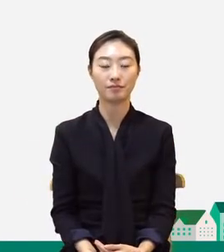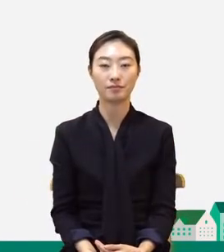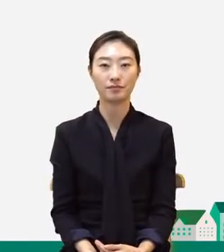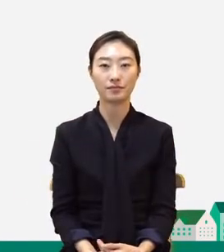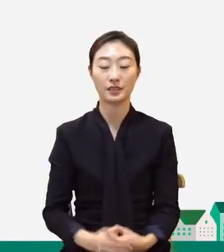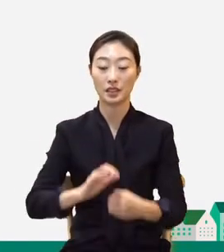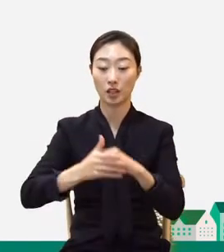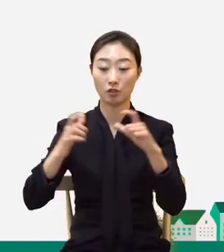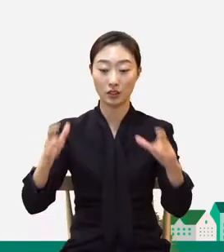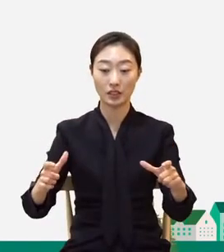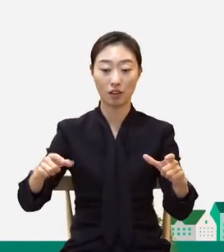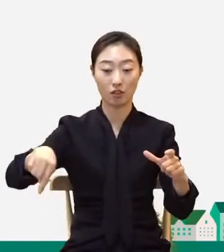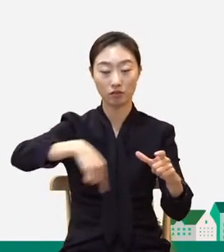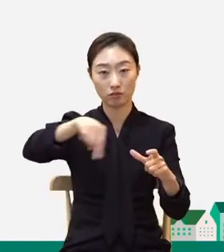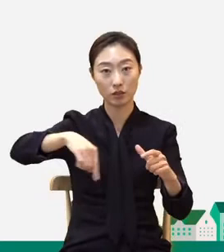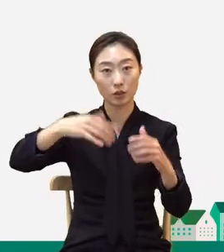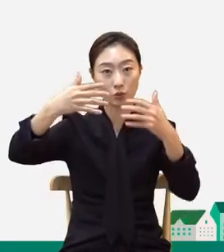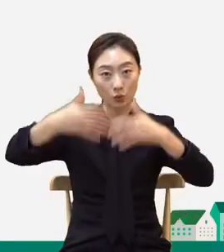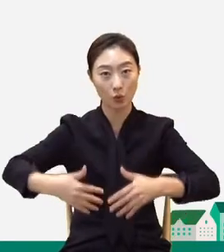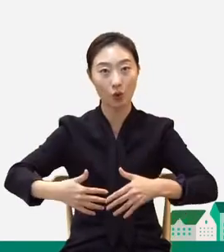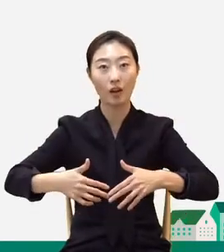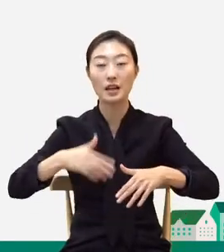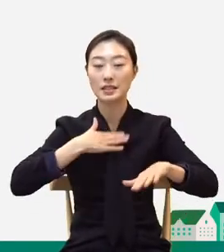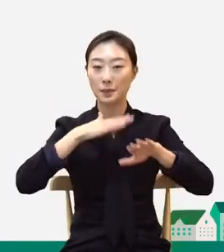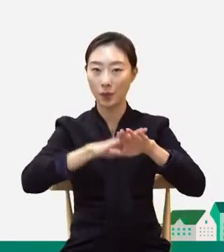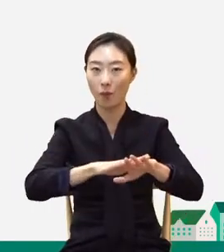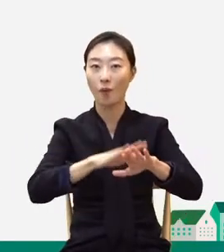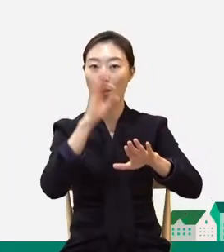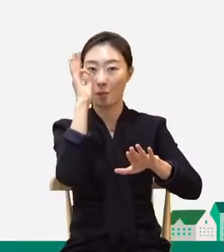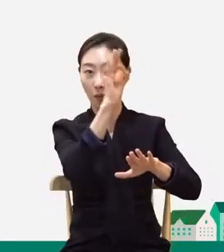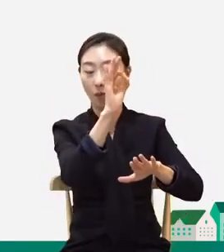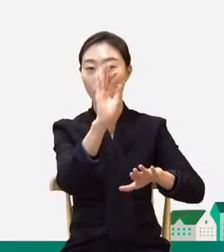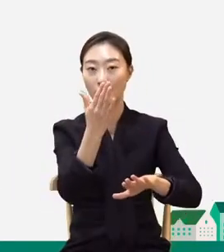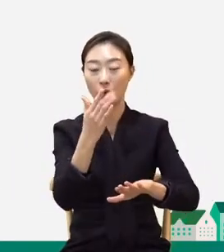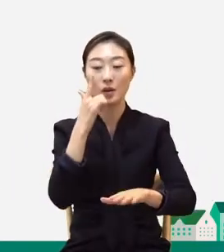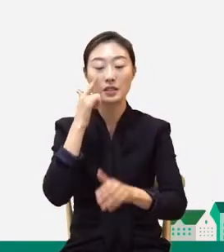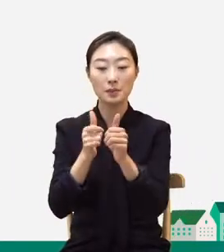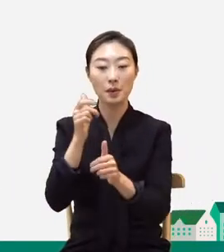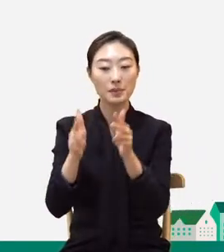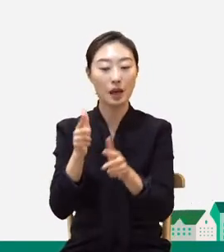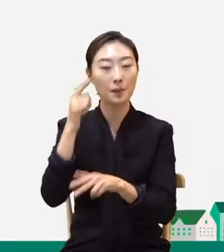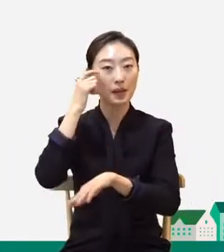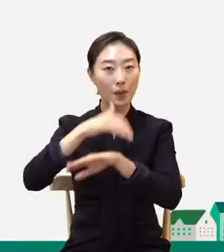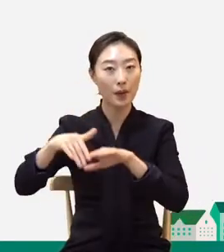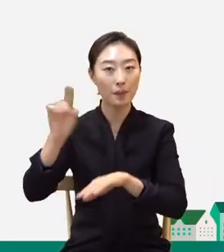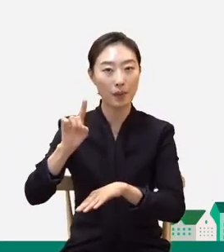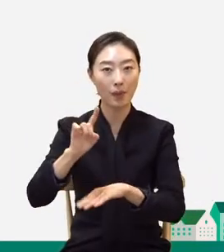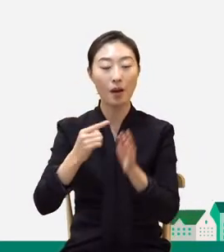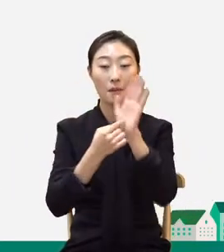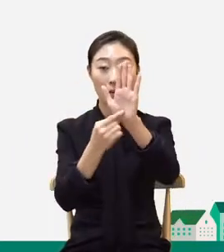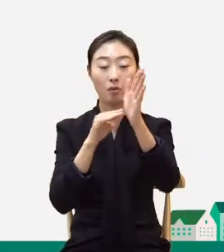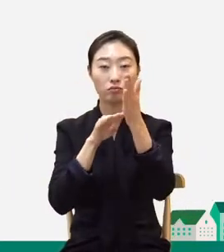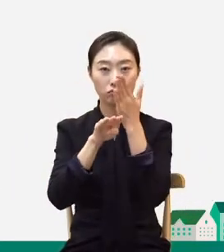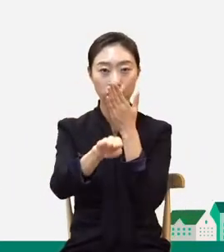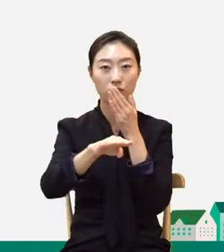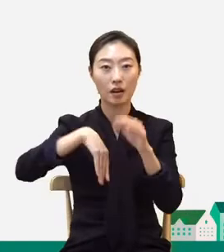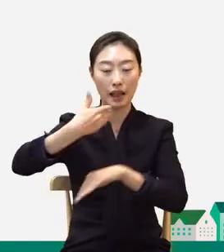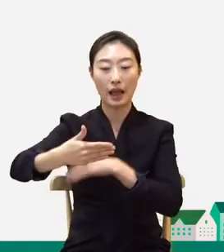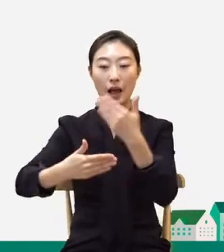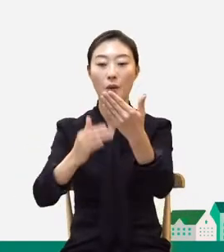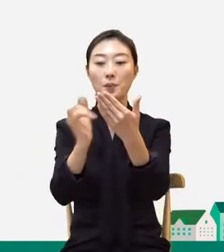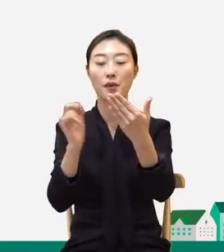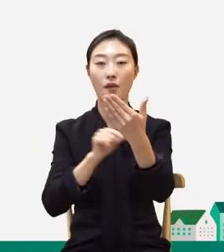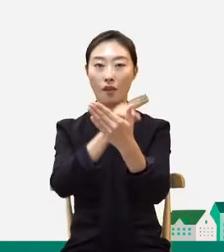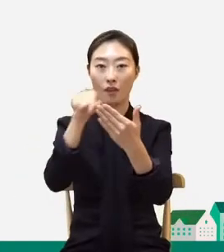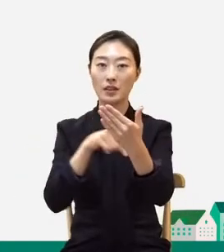그 대구 지역 인프라는 참고로 보시면 될 것 같고요. 이 시범 사업 계획이 이제 발표되고 9명에